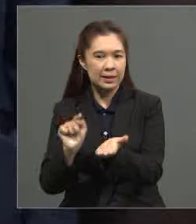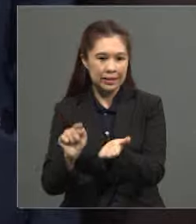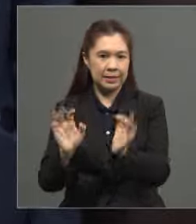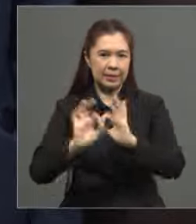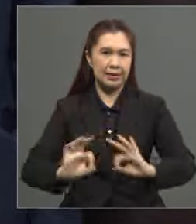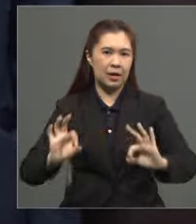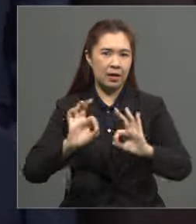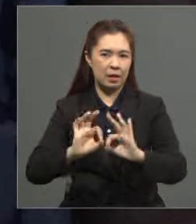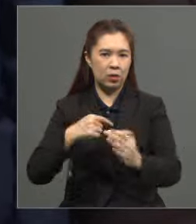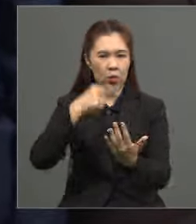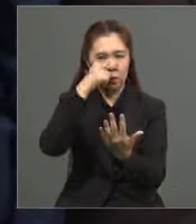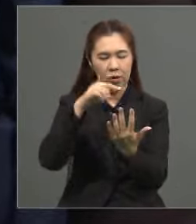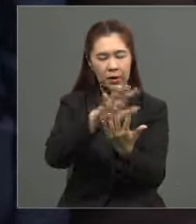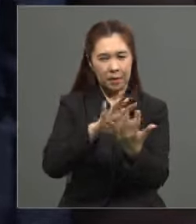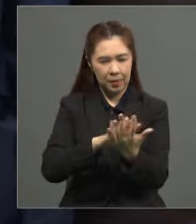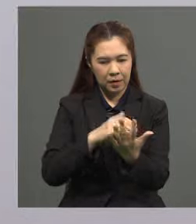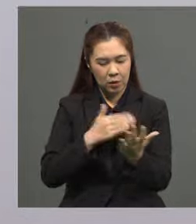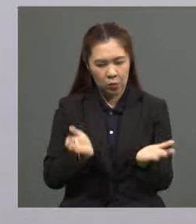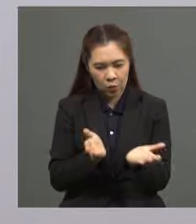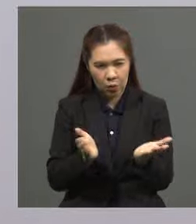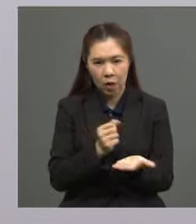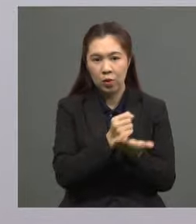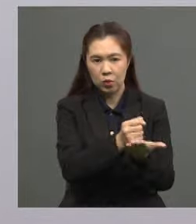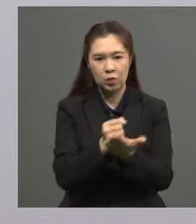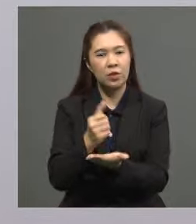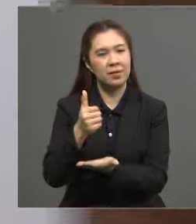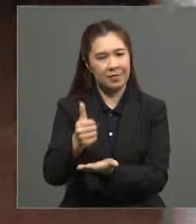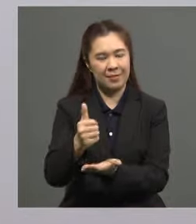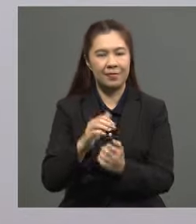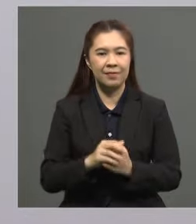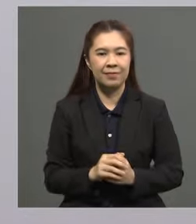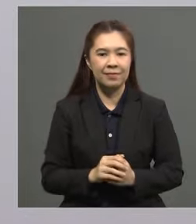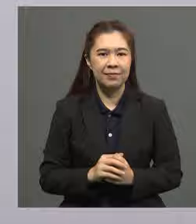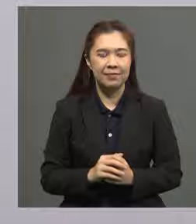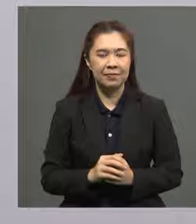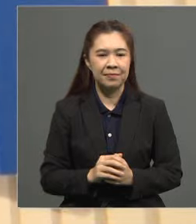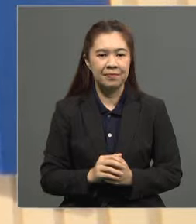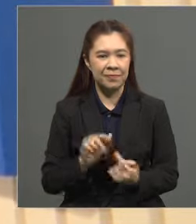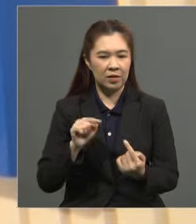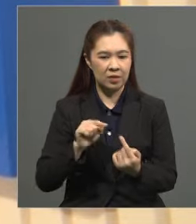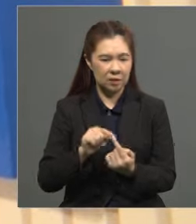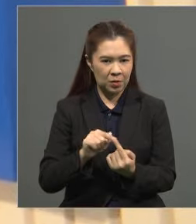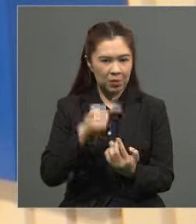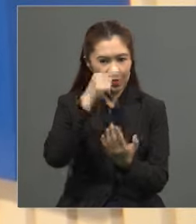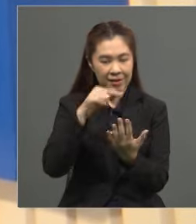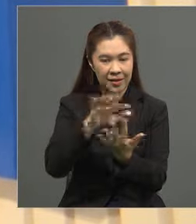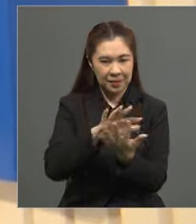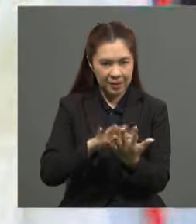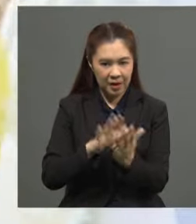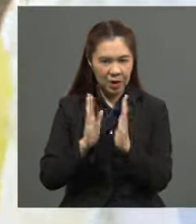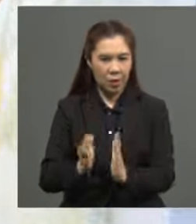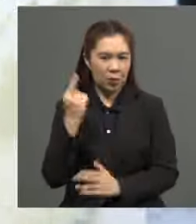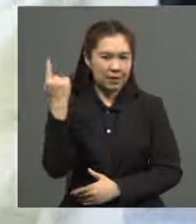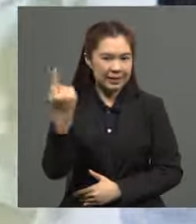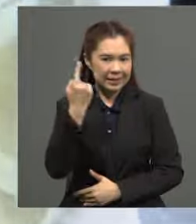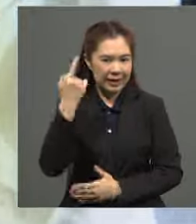ามารถช่วยประเทศไทยได้อย่างมากค่ะจึงอยากขยายในเรื่องนี้พร้อมกับเชื่อมเทศกาลในประเทศไทยเพื่อนักท่องเที่ยวเนี่ยเข้ามาท่องเ